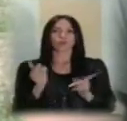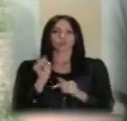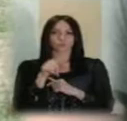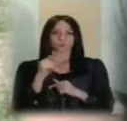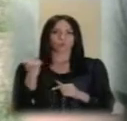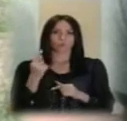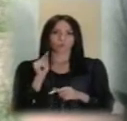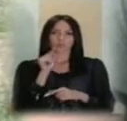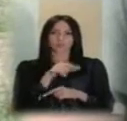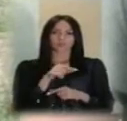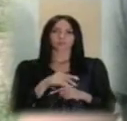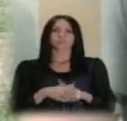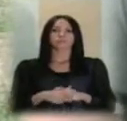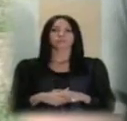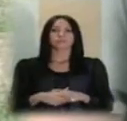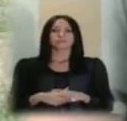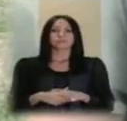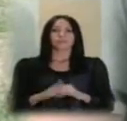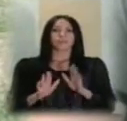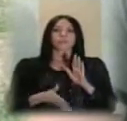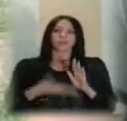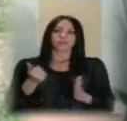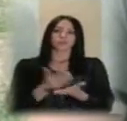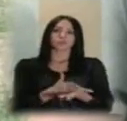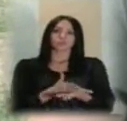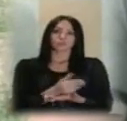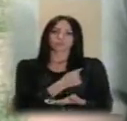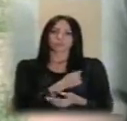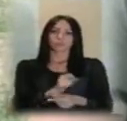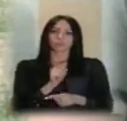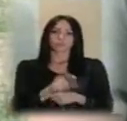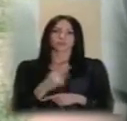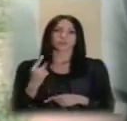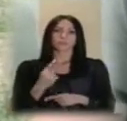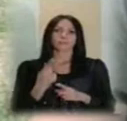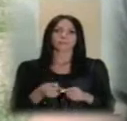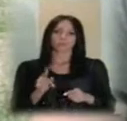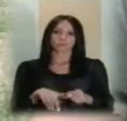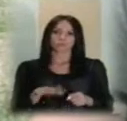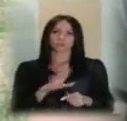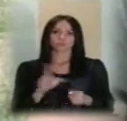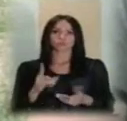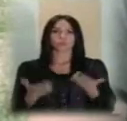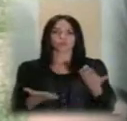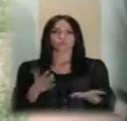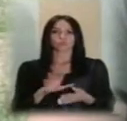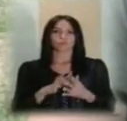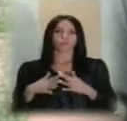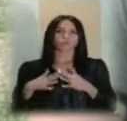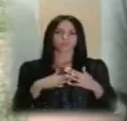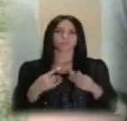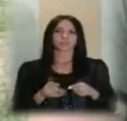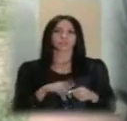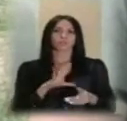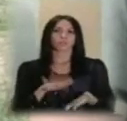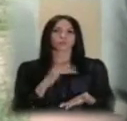Там виконували службово-бойові завдання. Перший такий був, що були бій, це було місто